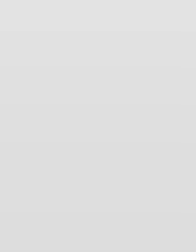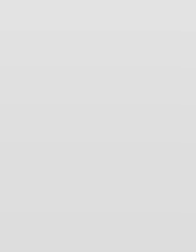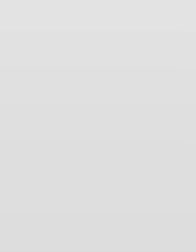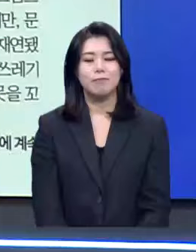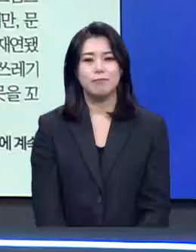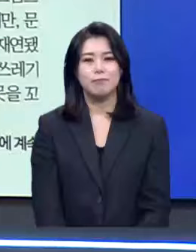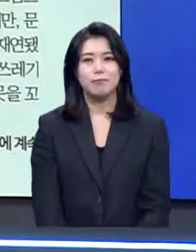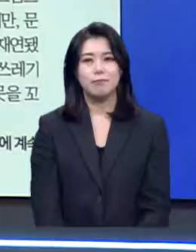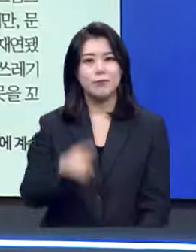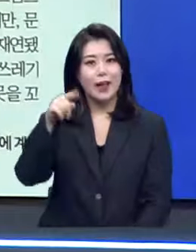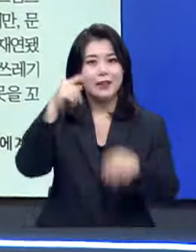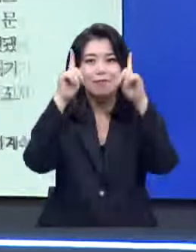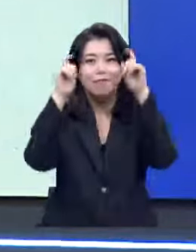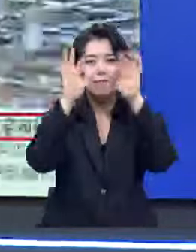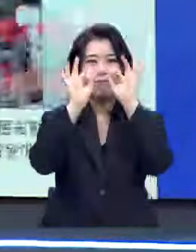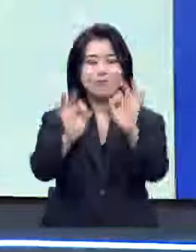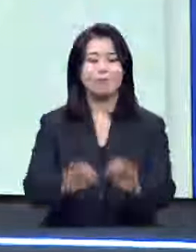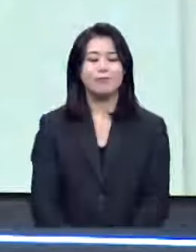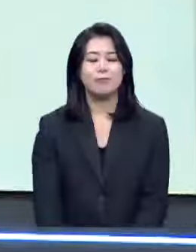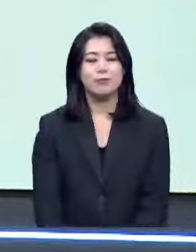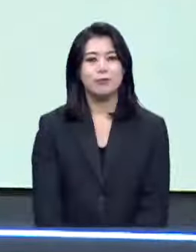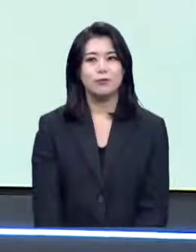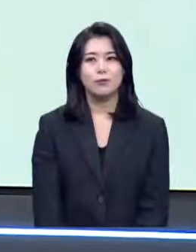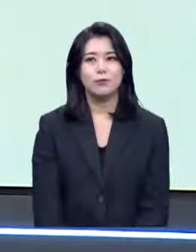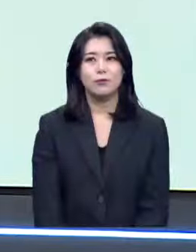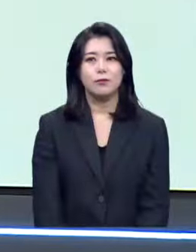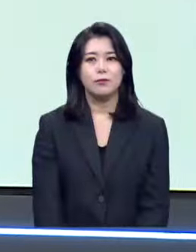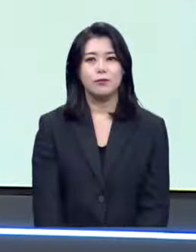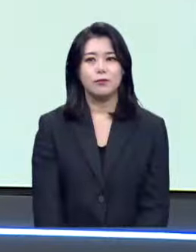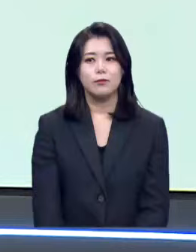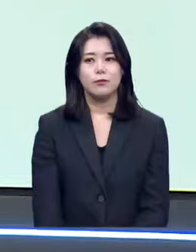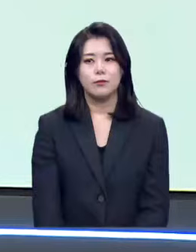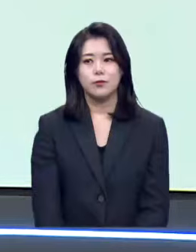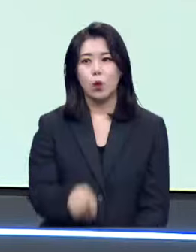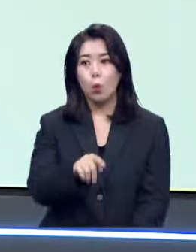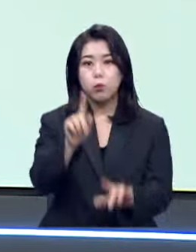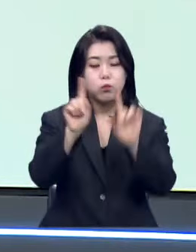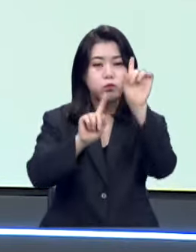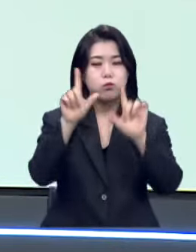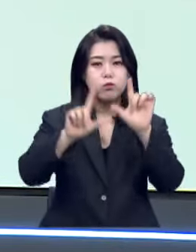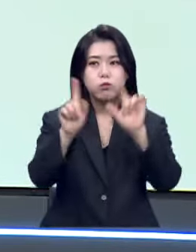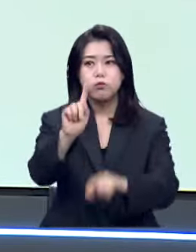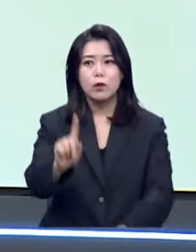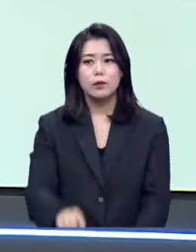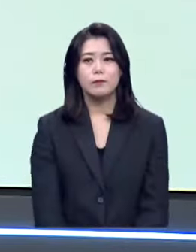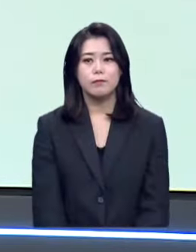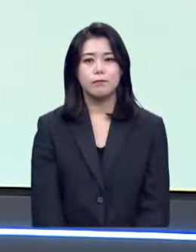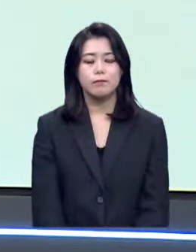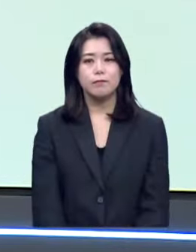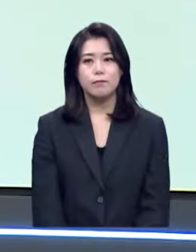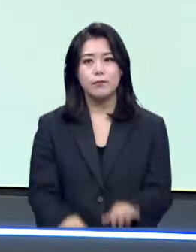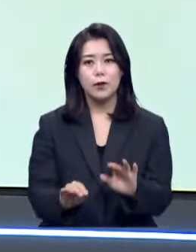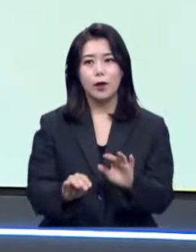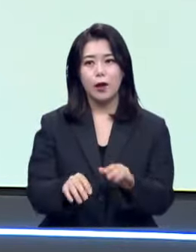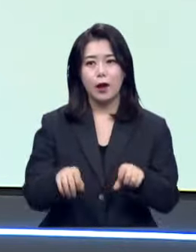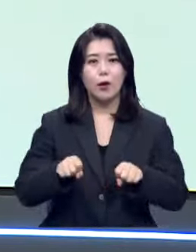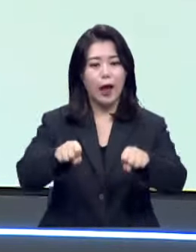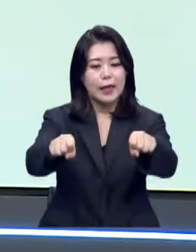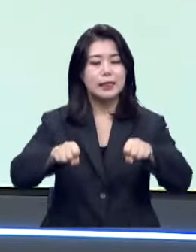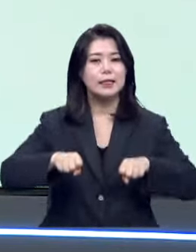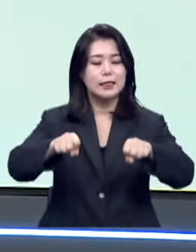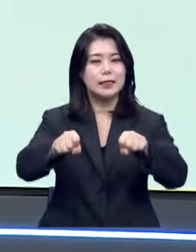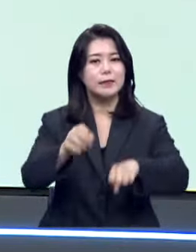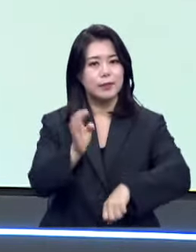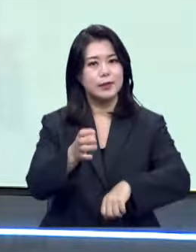나옵니다 사진 기사 볼까요네 어유 이게다 뭐야 쉽죠 마트의이 카트입니다